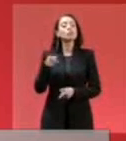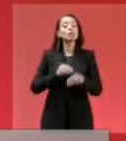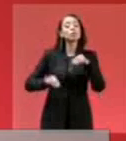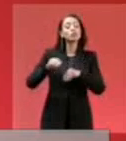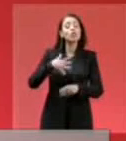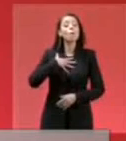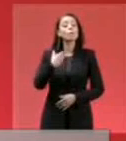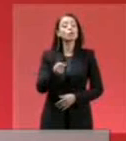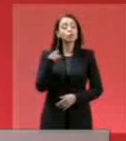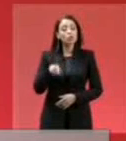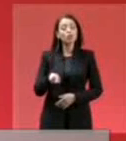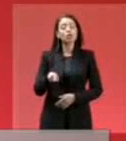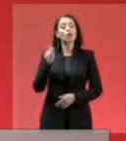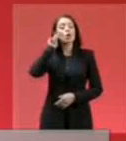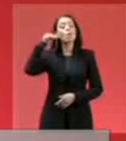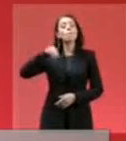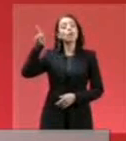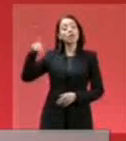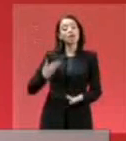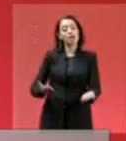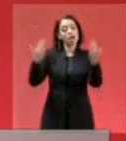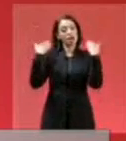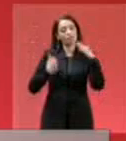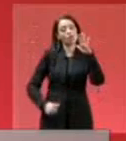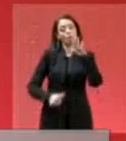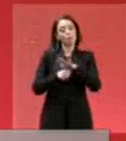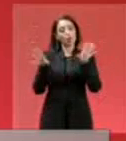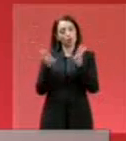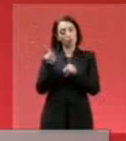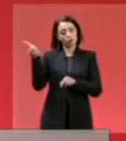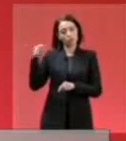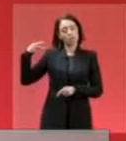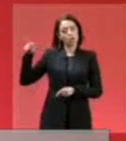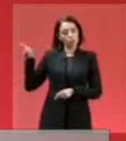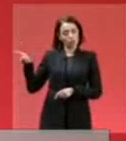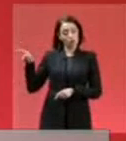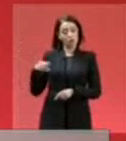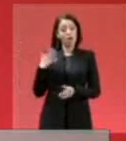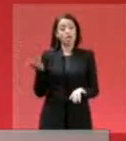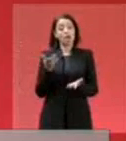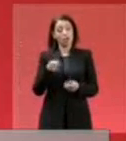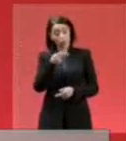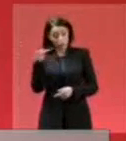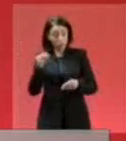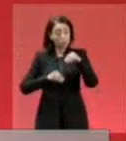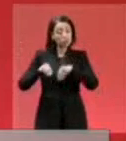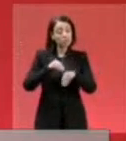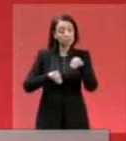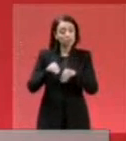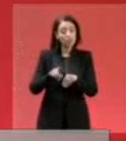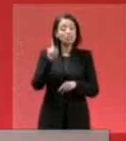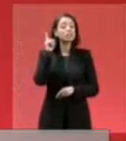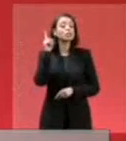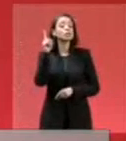ψήφος εμπιστοσύνης στον κύριο Βέμπερ για να αναλάβει πρόεδρος τη θέση του κυρίου Γιούγκερ. Και άρα σημαίνει ψήφος σε